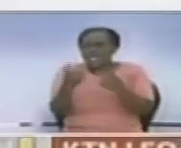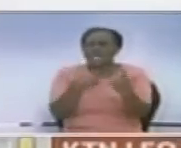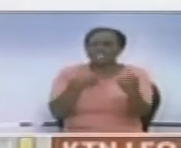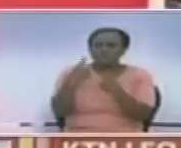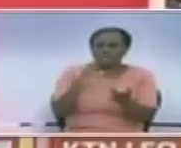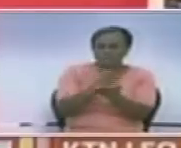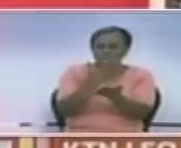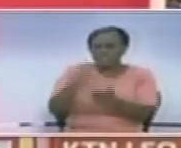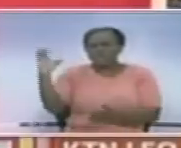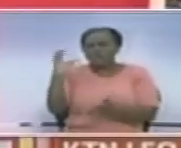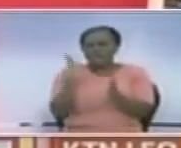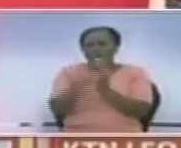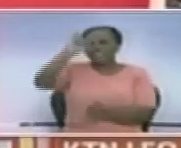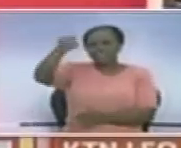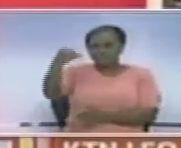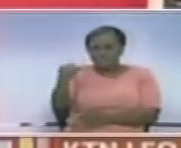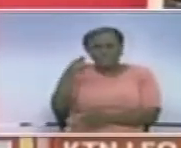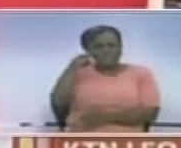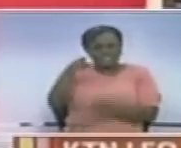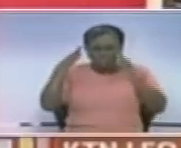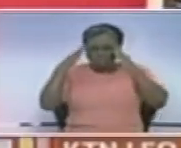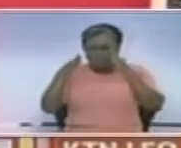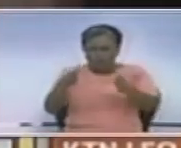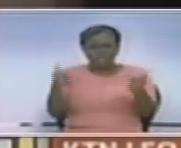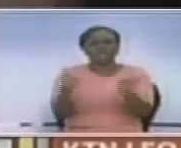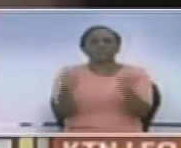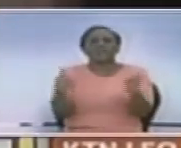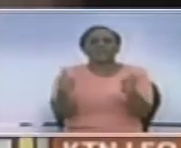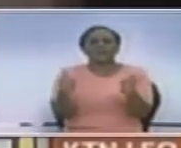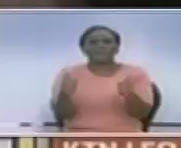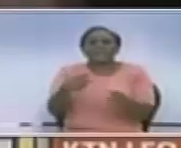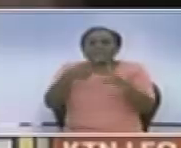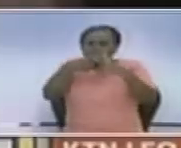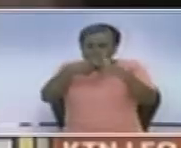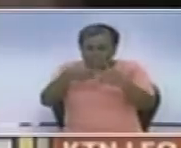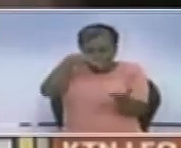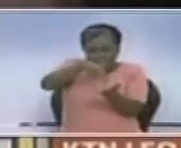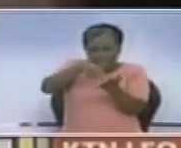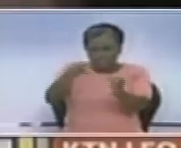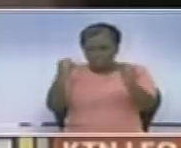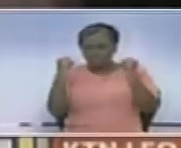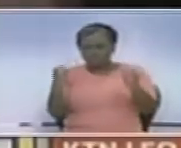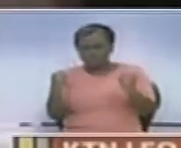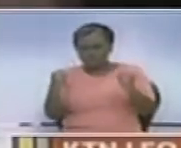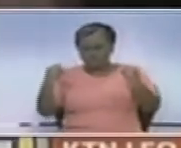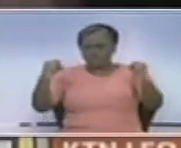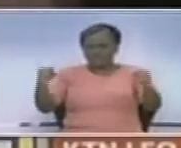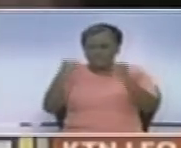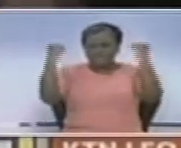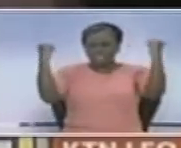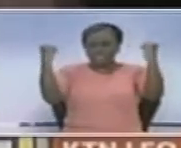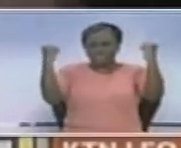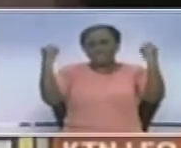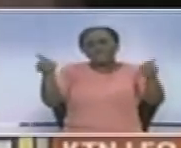kati ya muungano wa CORD na Jubilee liliangaziwa pakubwa. We shall stand strong, we shall be courageous,